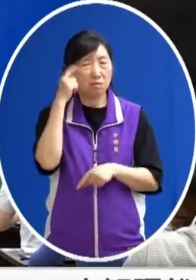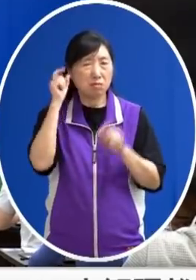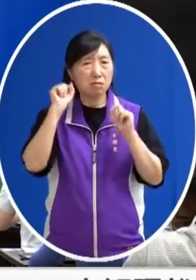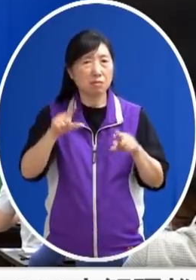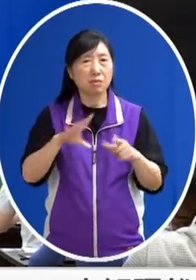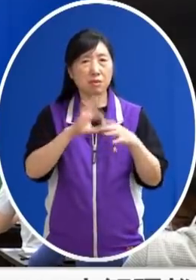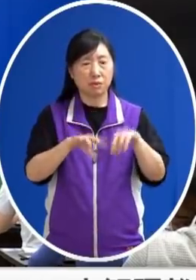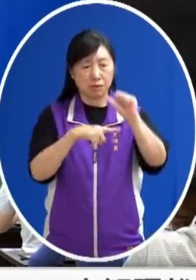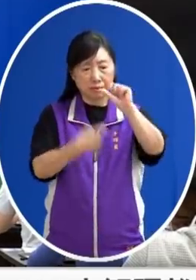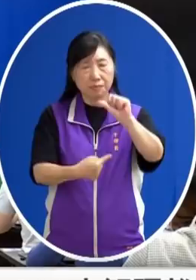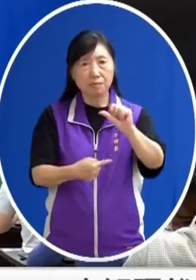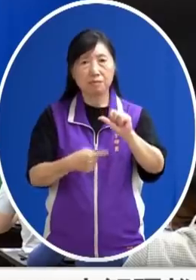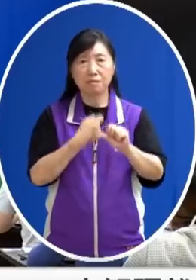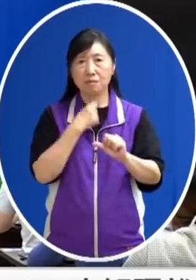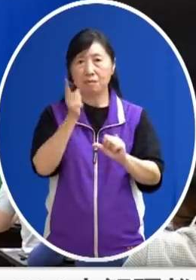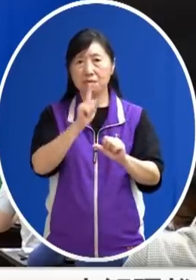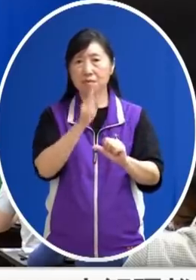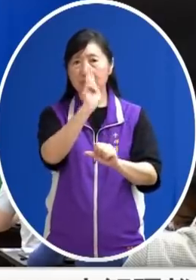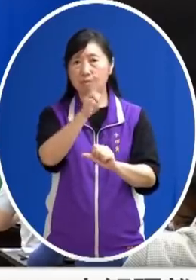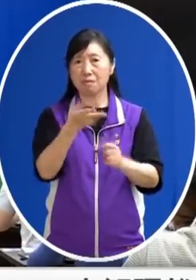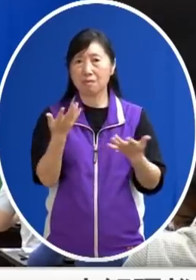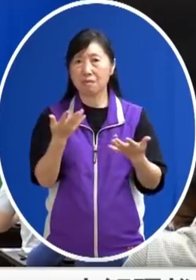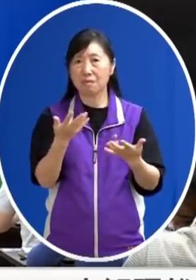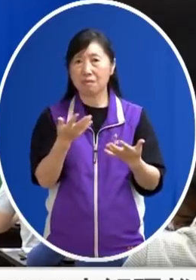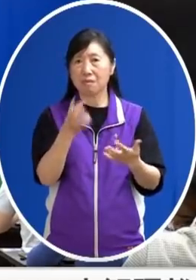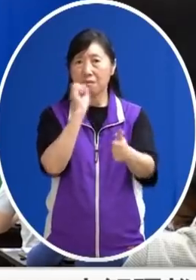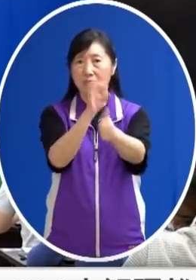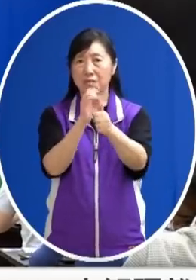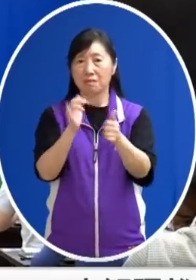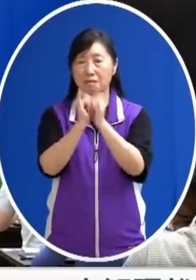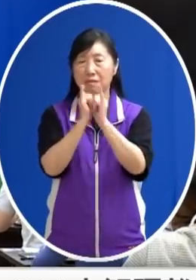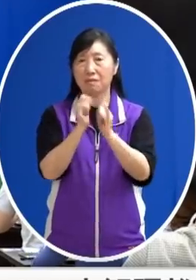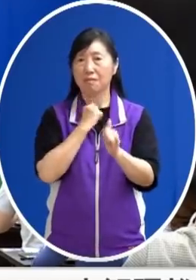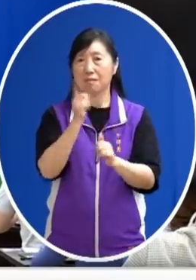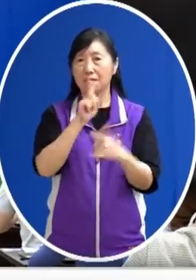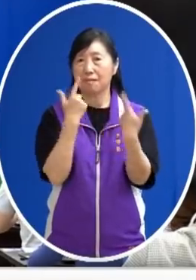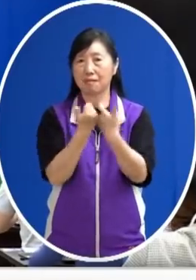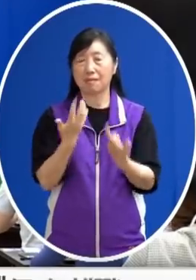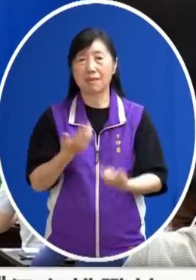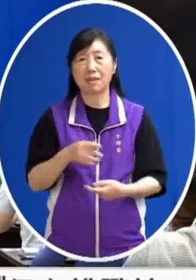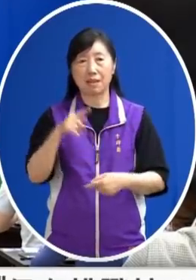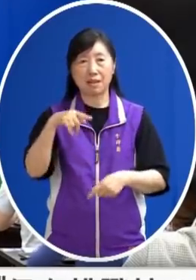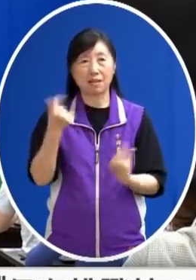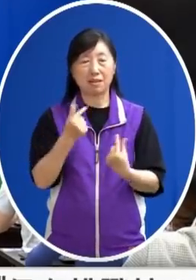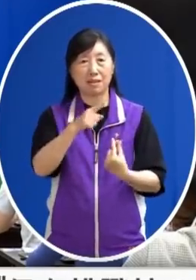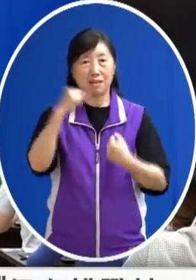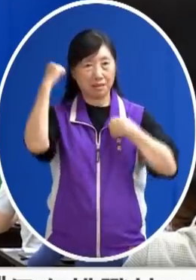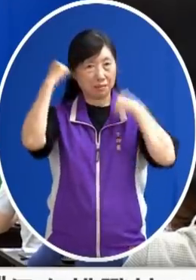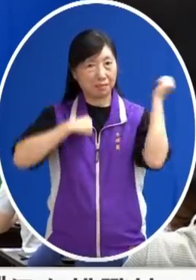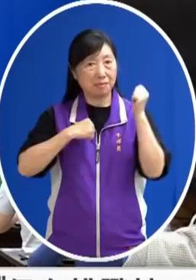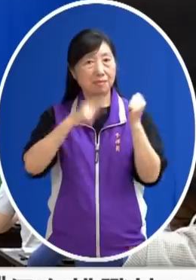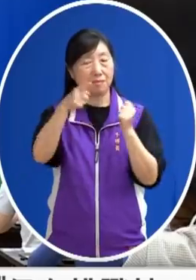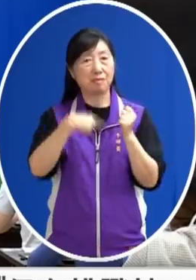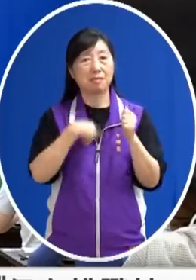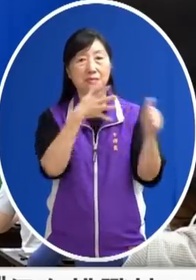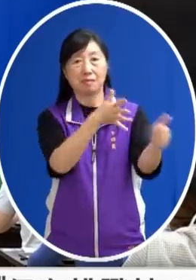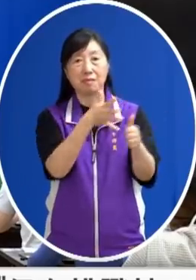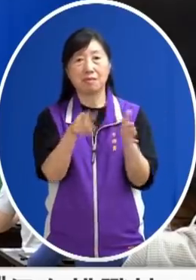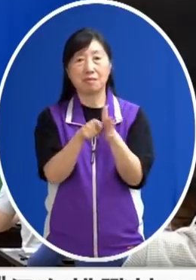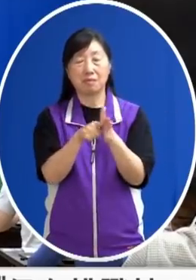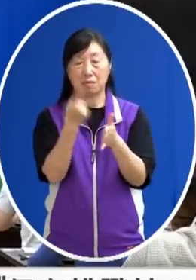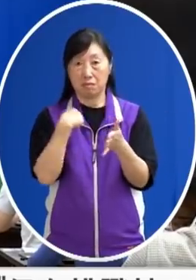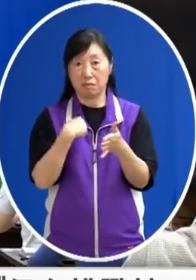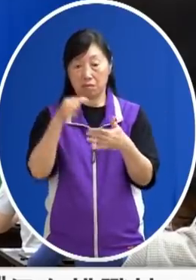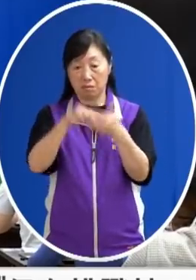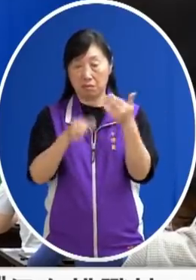一连假是如何呼吁民众？那第二个问题想请教部长，上午答询的时候被问到是否放宽管制，那